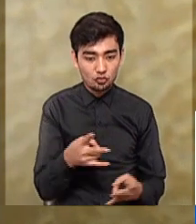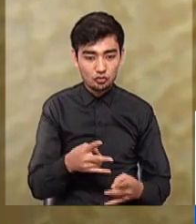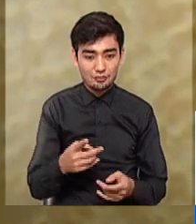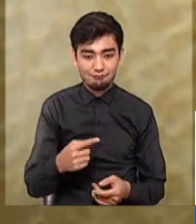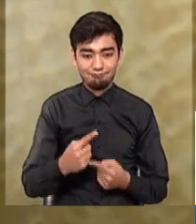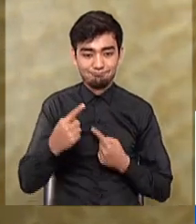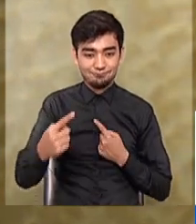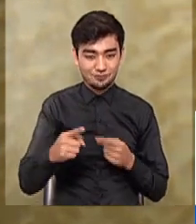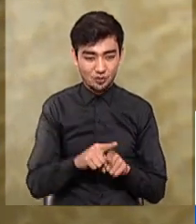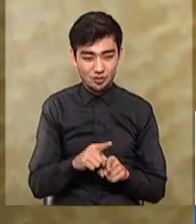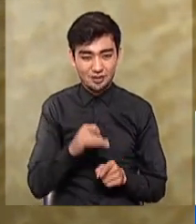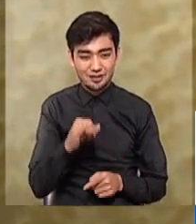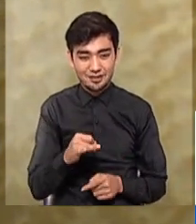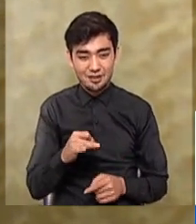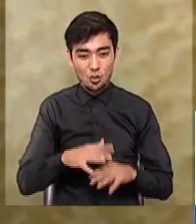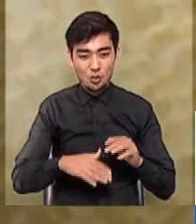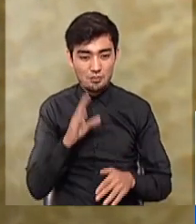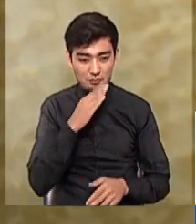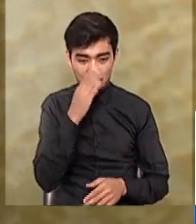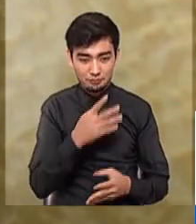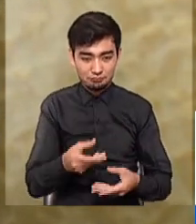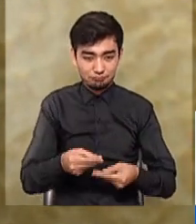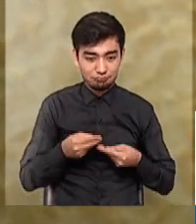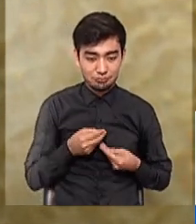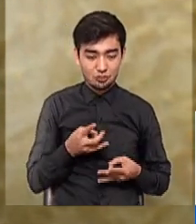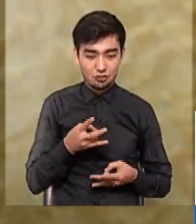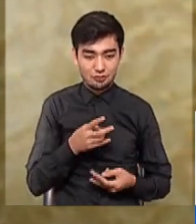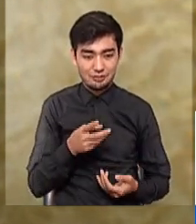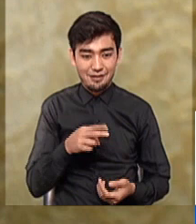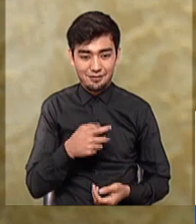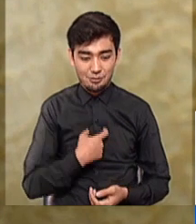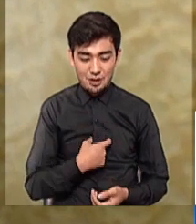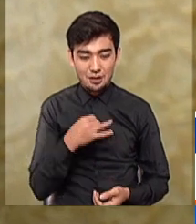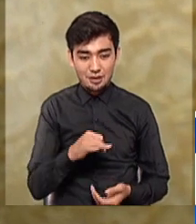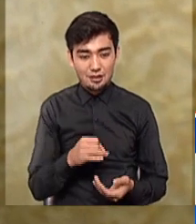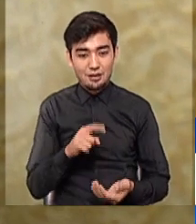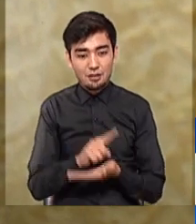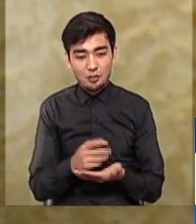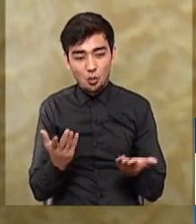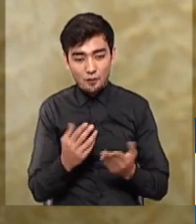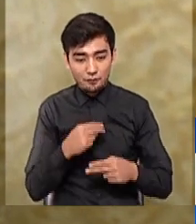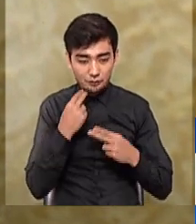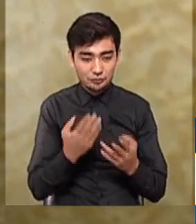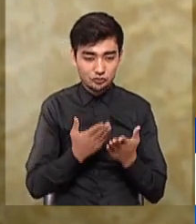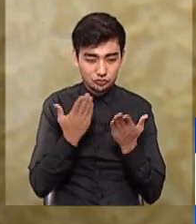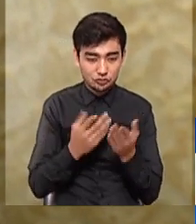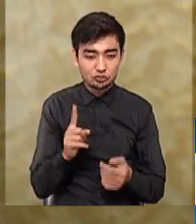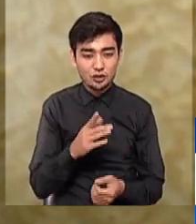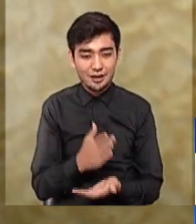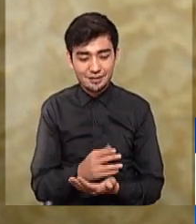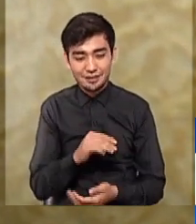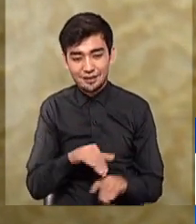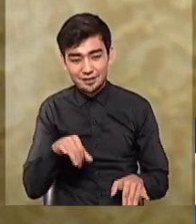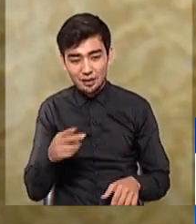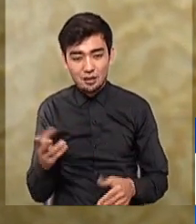второй экземпляр должен быть передан на руки родителям там родители должны ознакомиться Какие обязательства есть со стороны детского